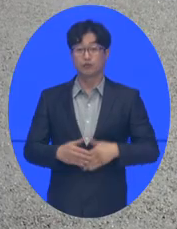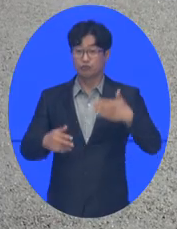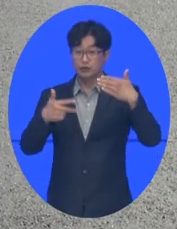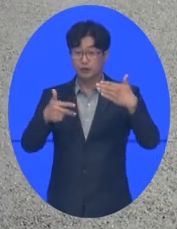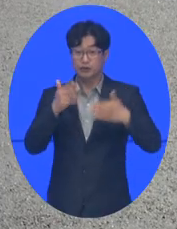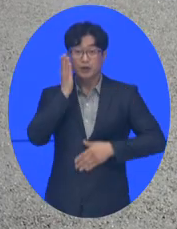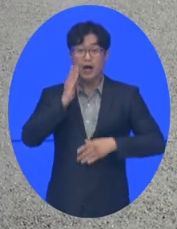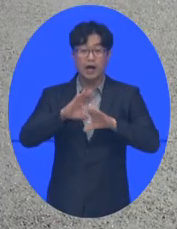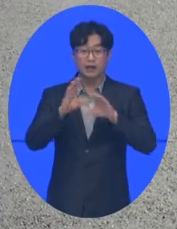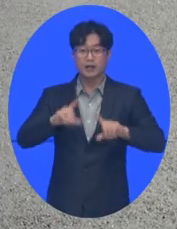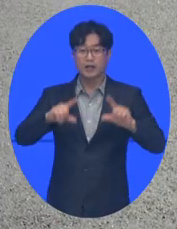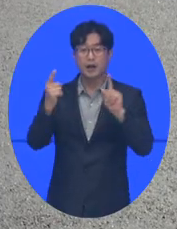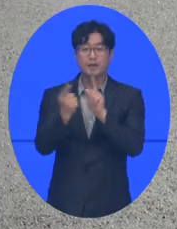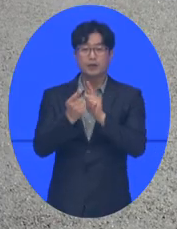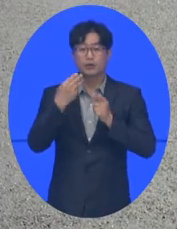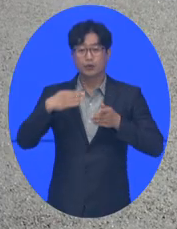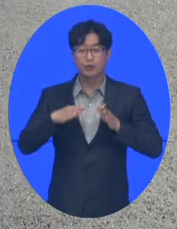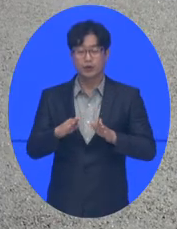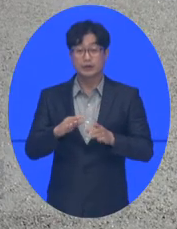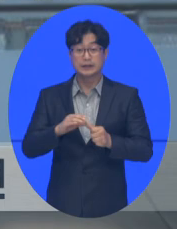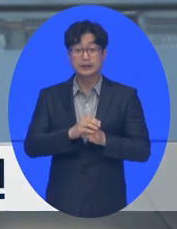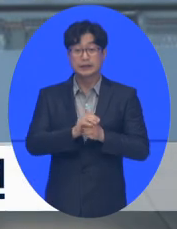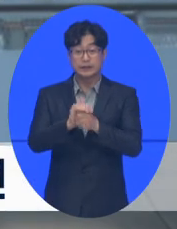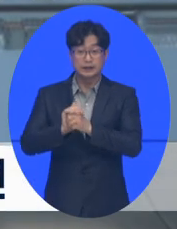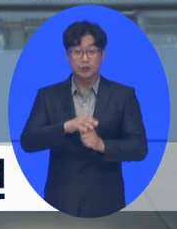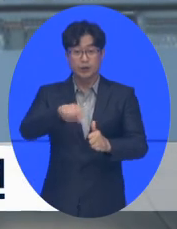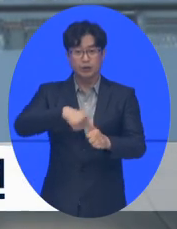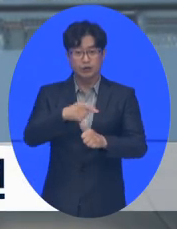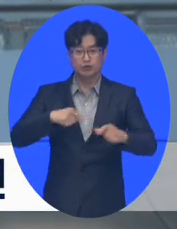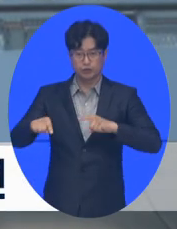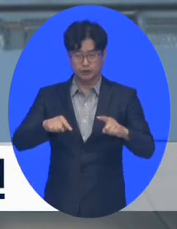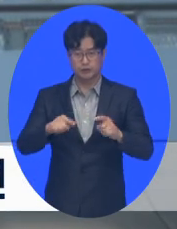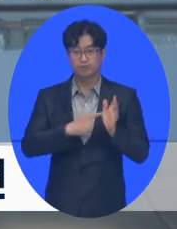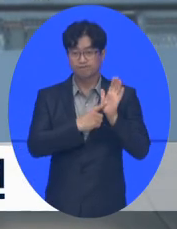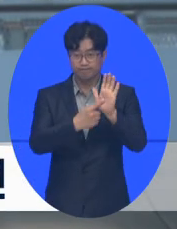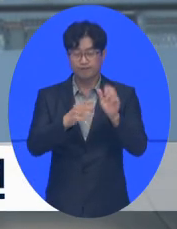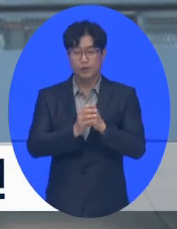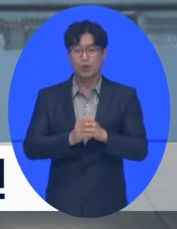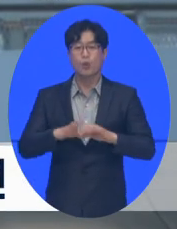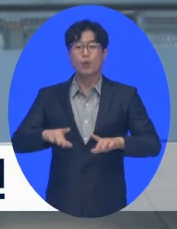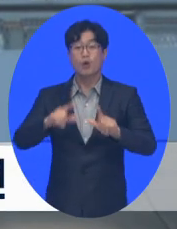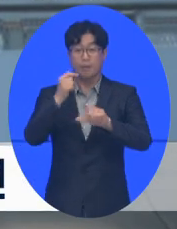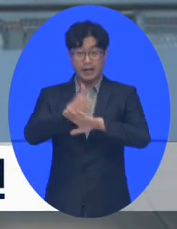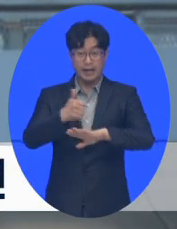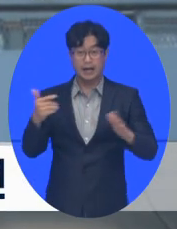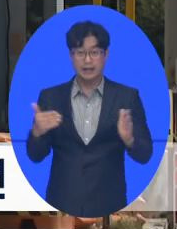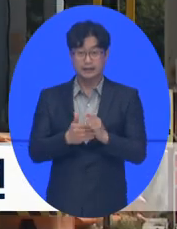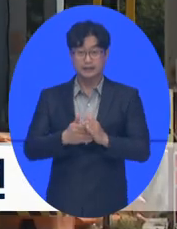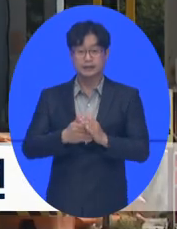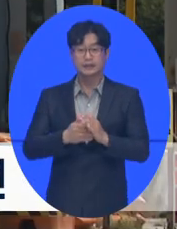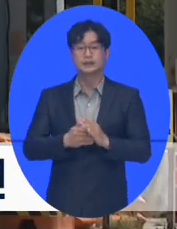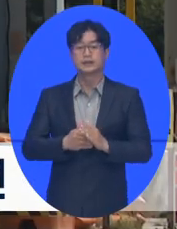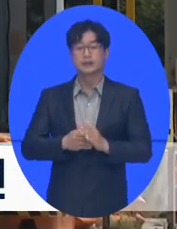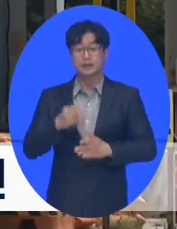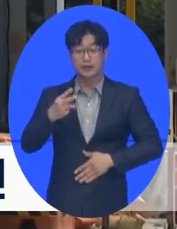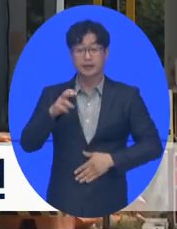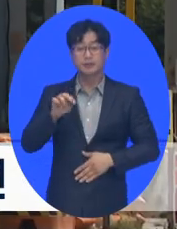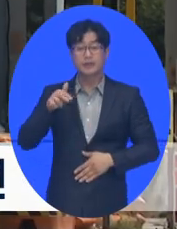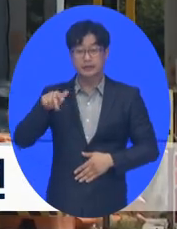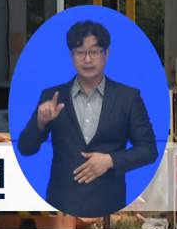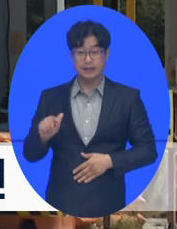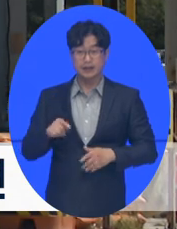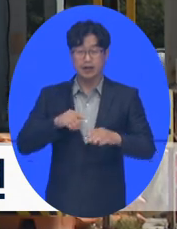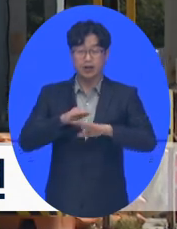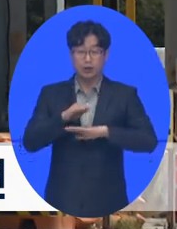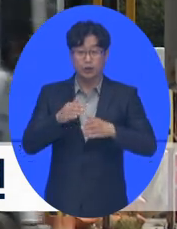9월 7일 푸른 하늘의 날을 맞아 경기도는 친환경 정책을 선보였습니다. 올 연말까지 도내 3개 민자도로를 통행하는